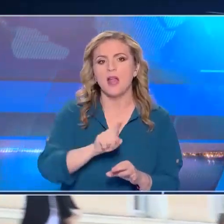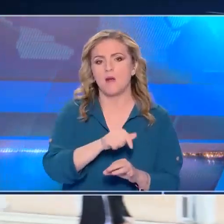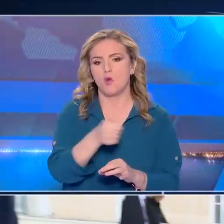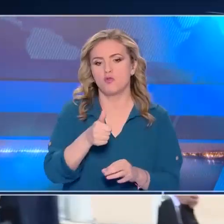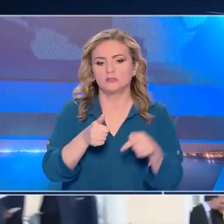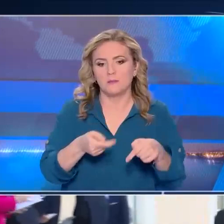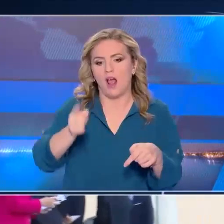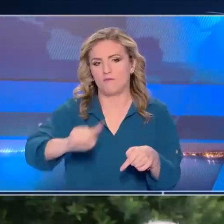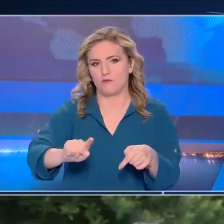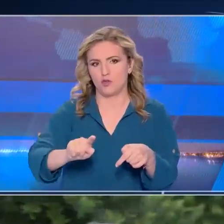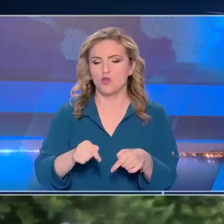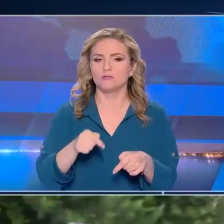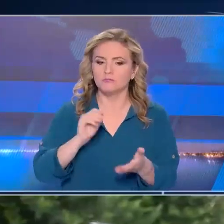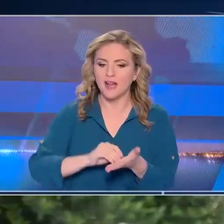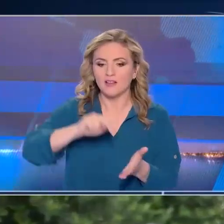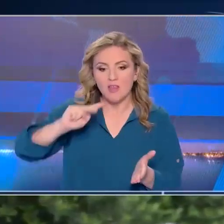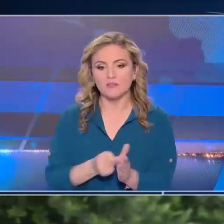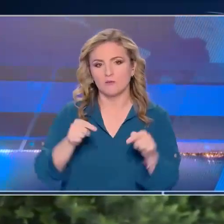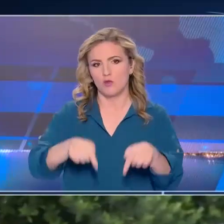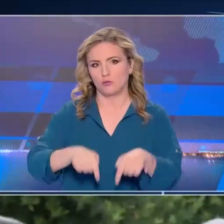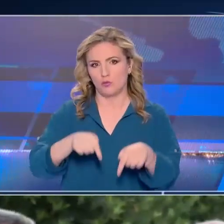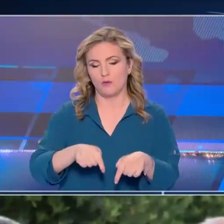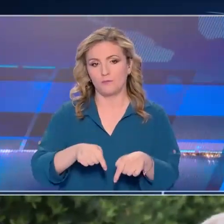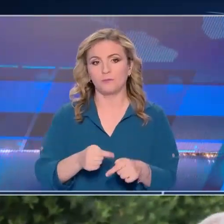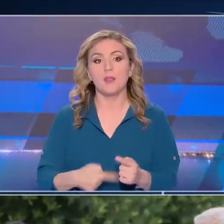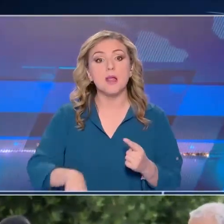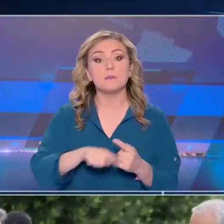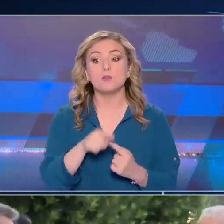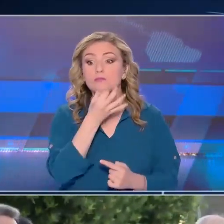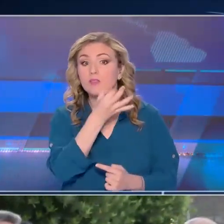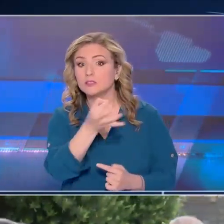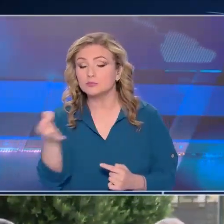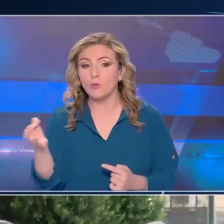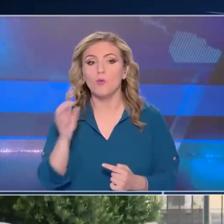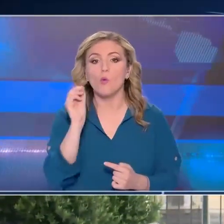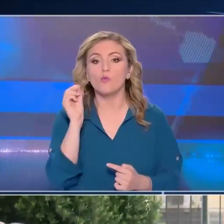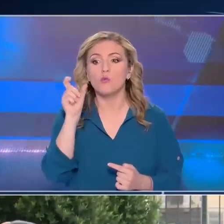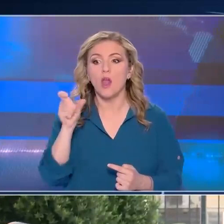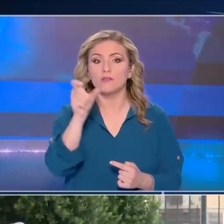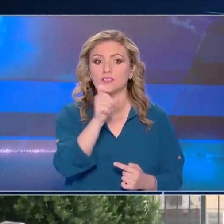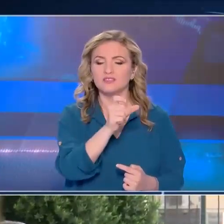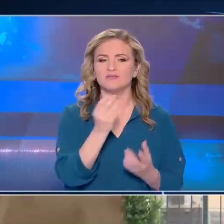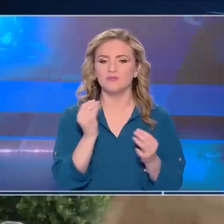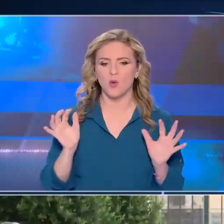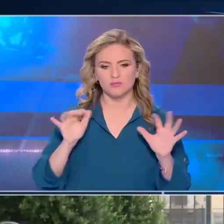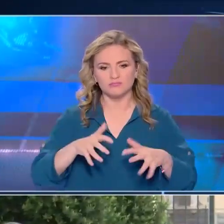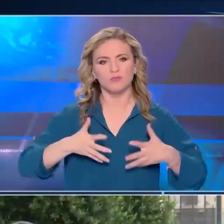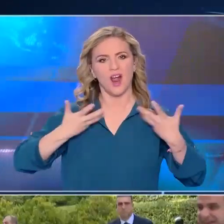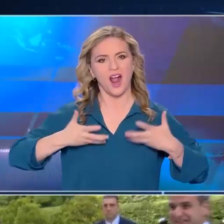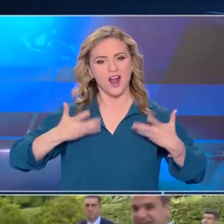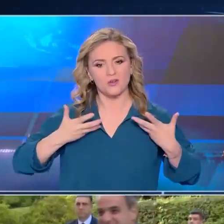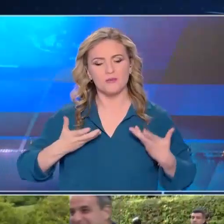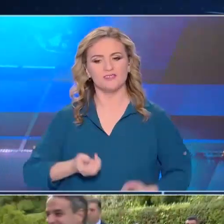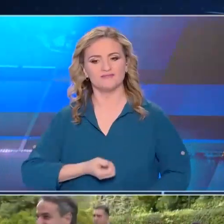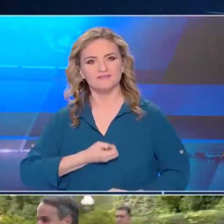που θα βιώσουμε σήμερα και αύριο. Πάντως να σας πω σε κάθε περίπτωση ότι οι βουλευτές που ήρθαν εδώ ήταν πολύ χαρούμενοι, πολύ ευδιάθετοι.